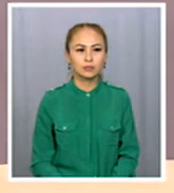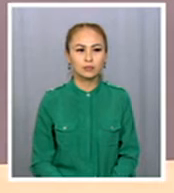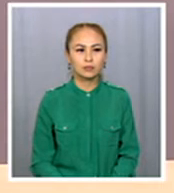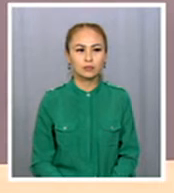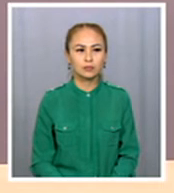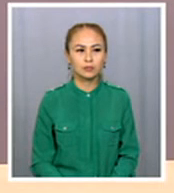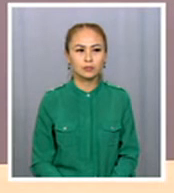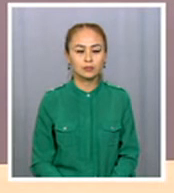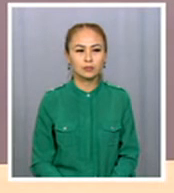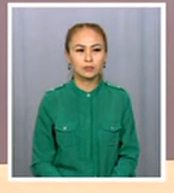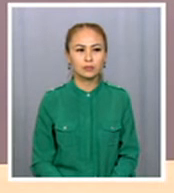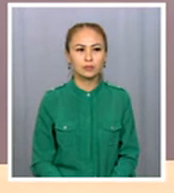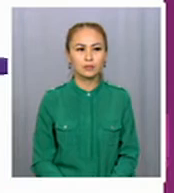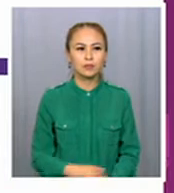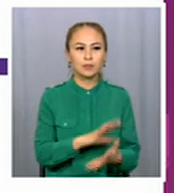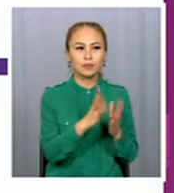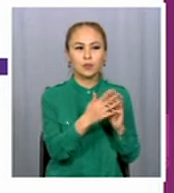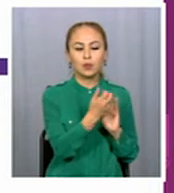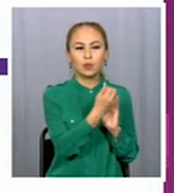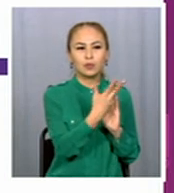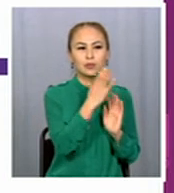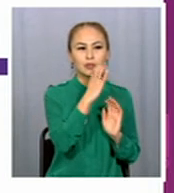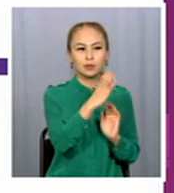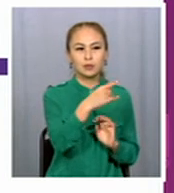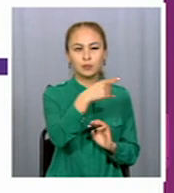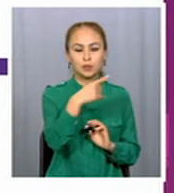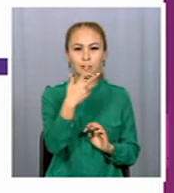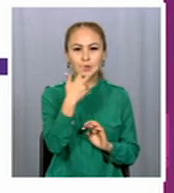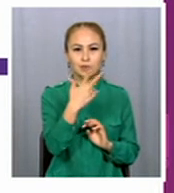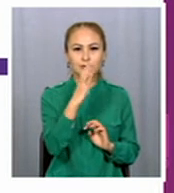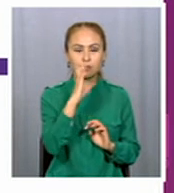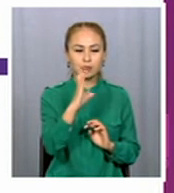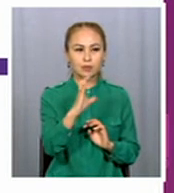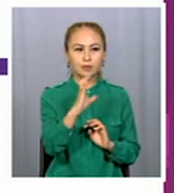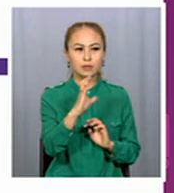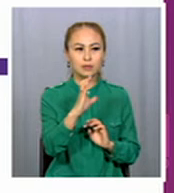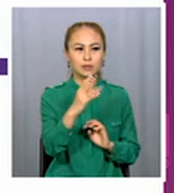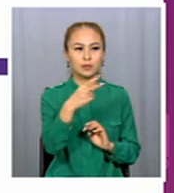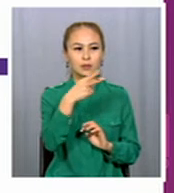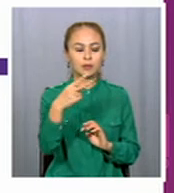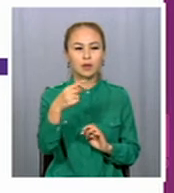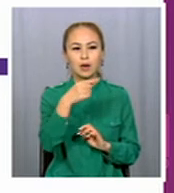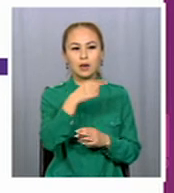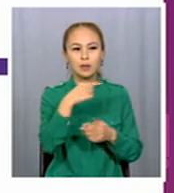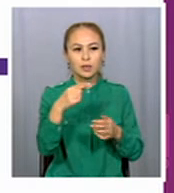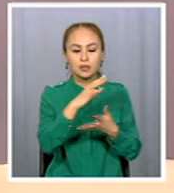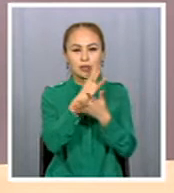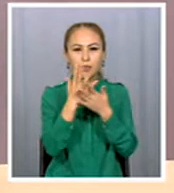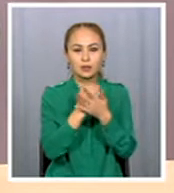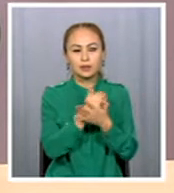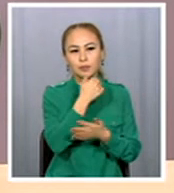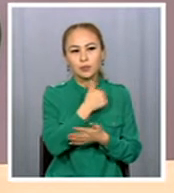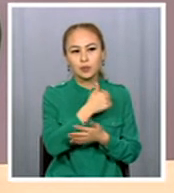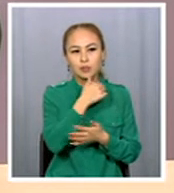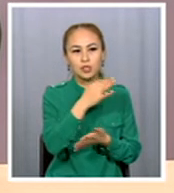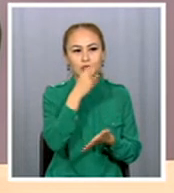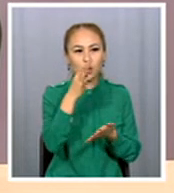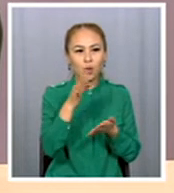9x. 13c мен 3c сандарының айырмасын анықтаймыз.